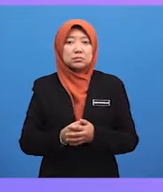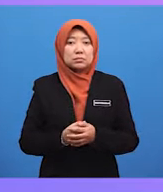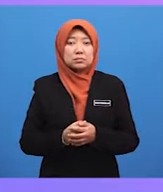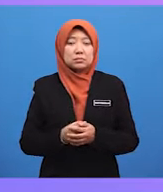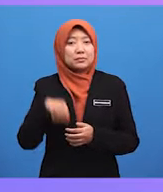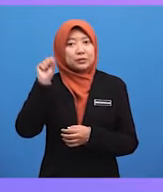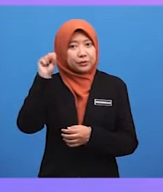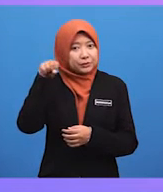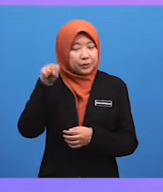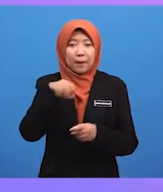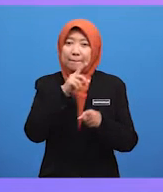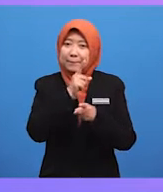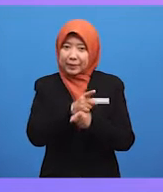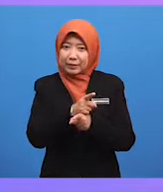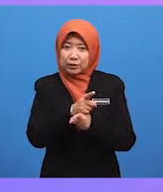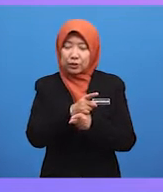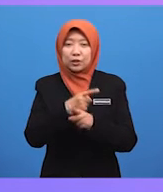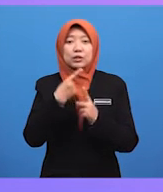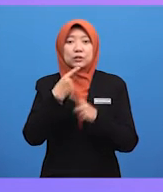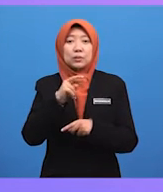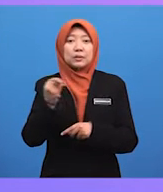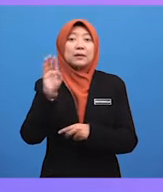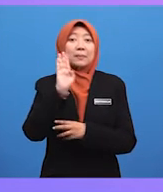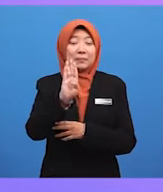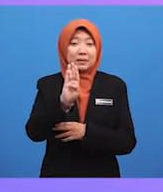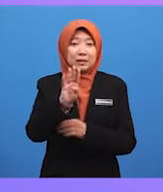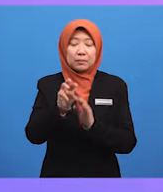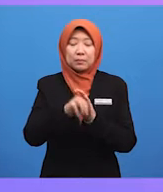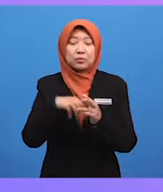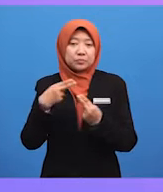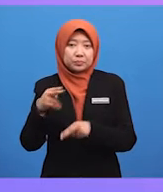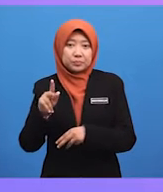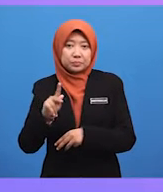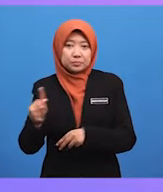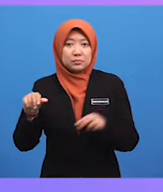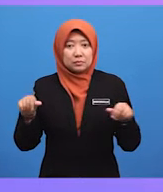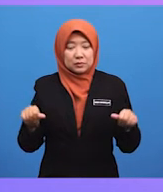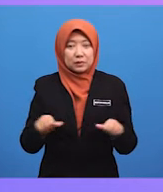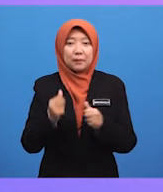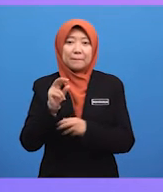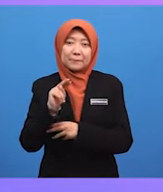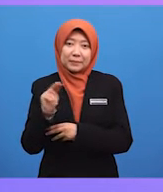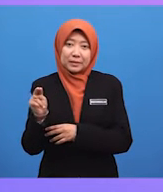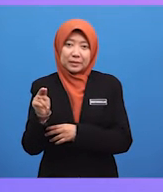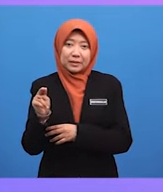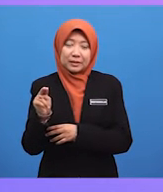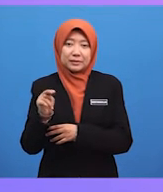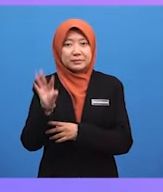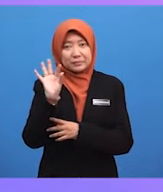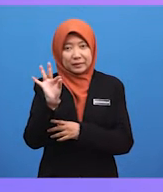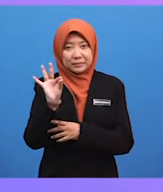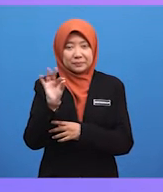Ya, betul. Jawapannya B. menghapuskan amalan. Soalan